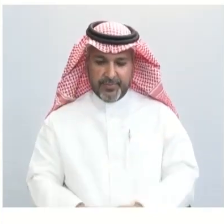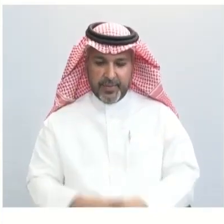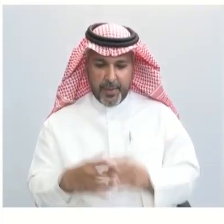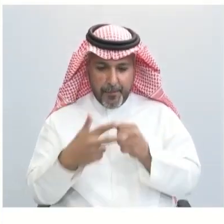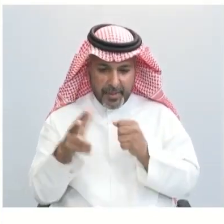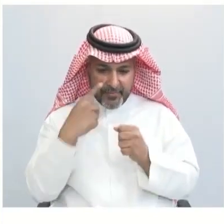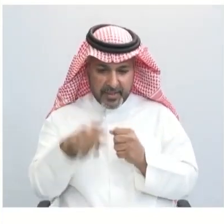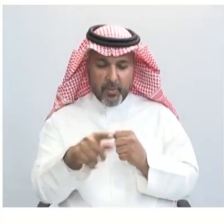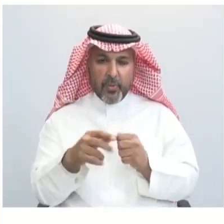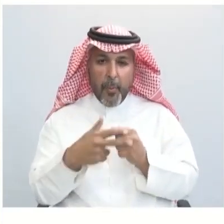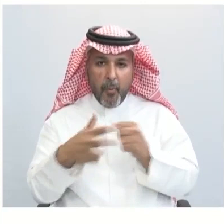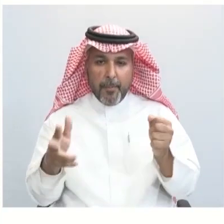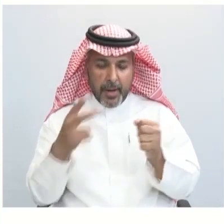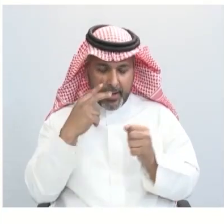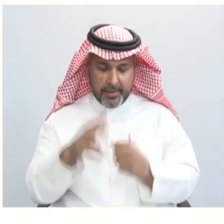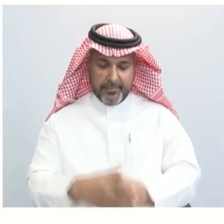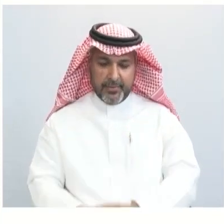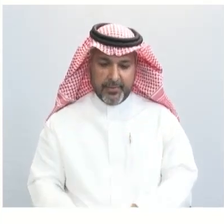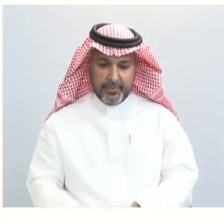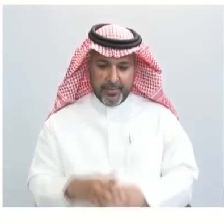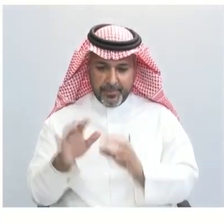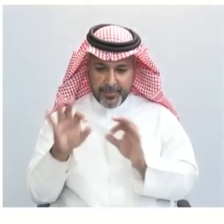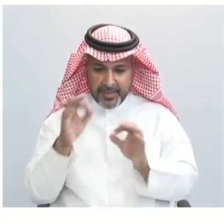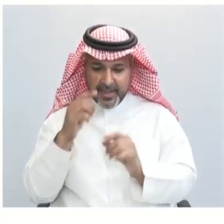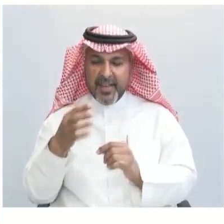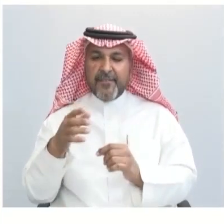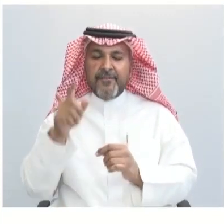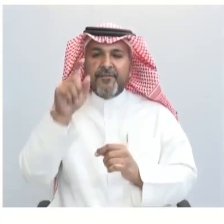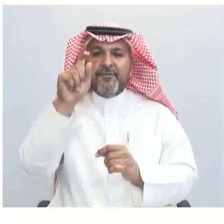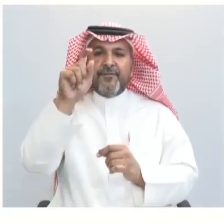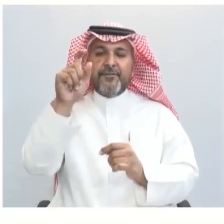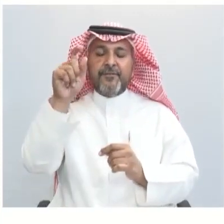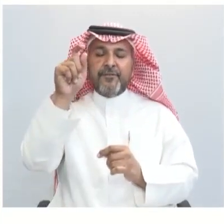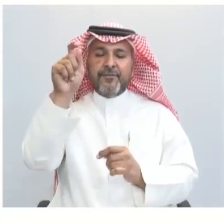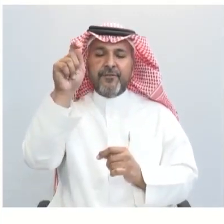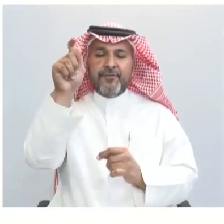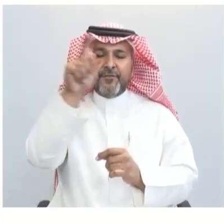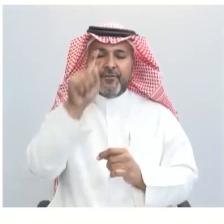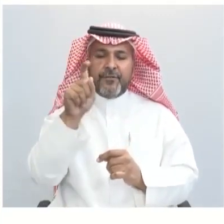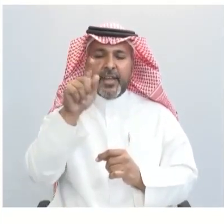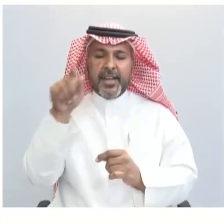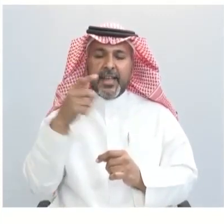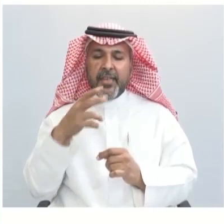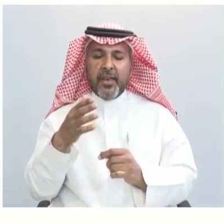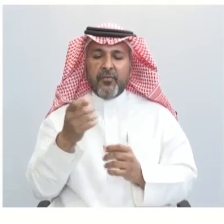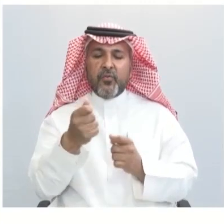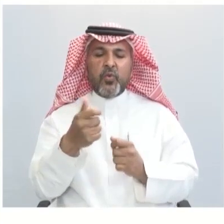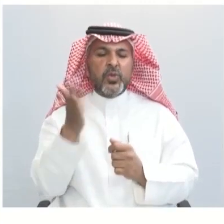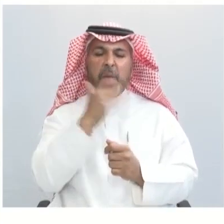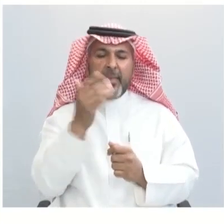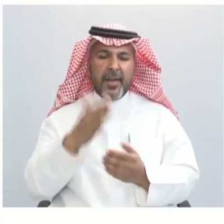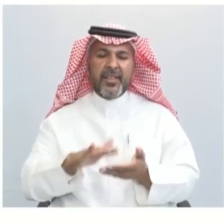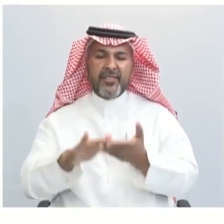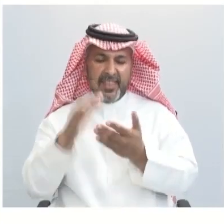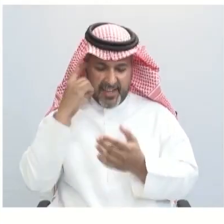بعد ذلك الضغط على ساين أب. بعد ذلك نقوم باختيار فري. بعد ذلك نقوم بتعبئة البيانات